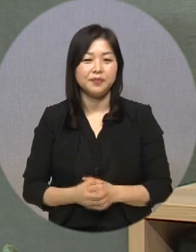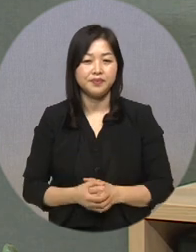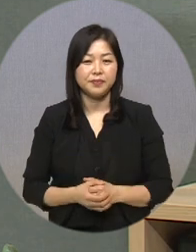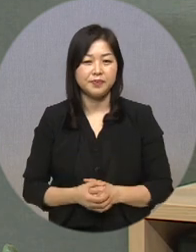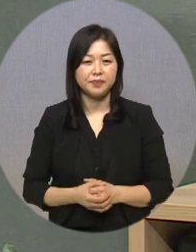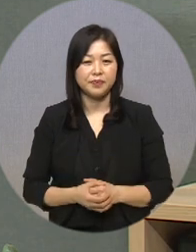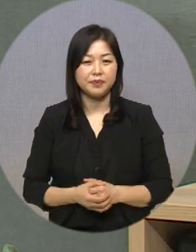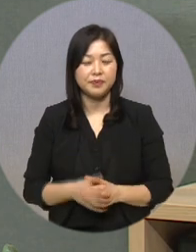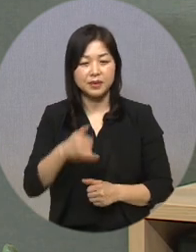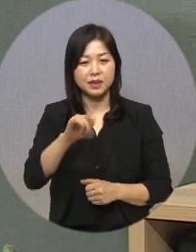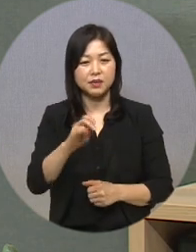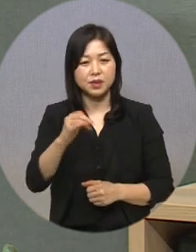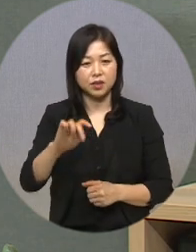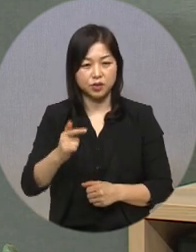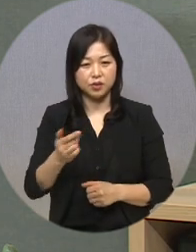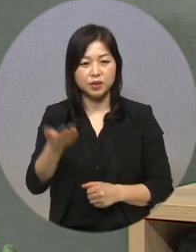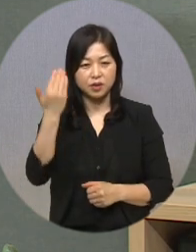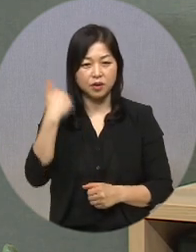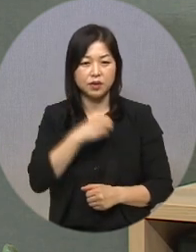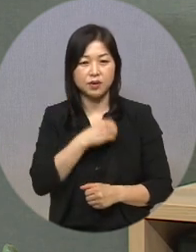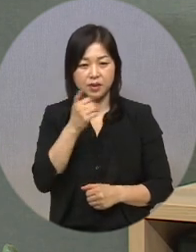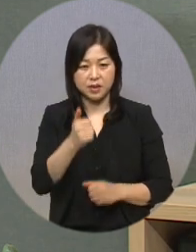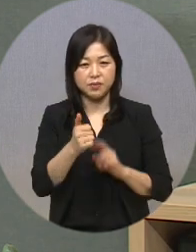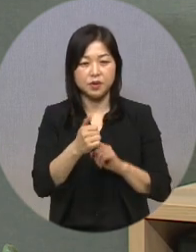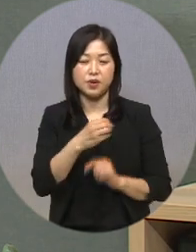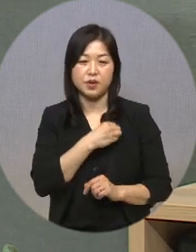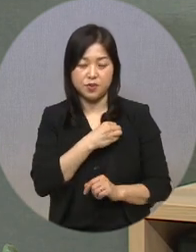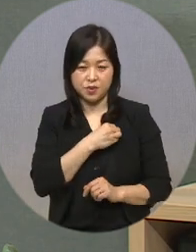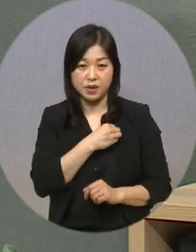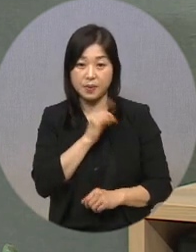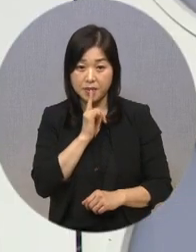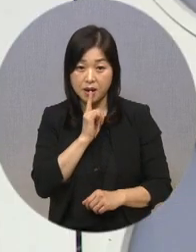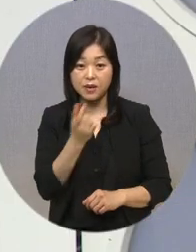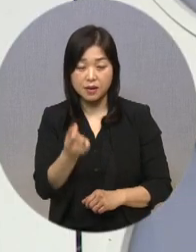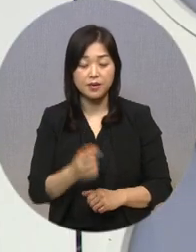김창준 전 의원님이지만 뭐 의원 하시죠.